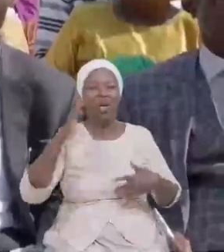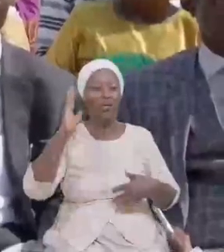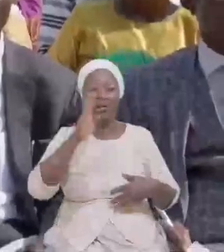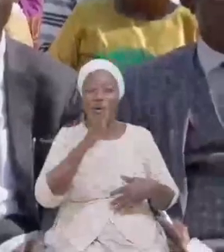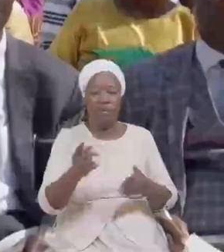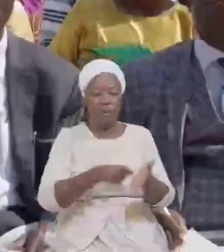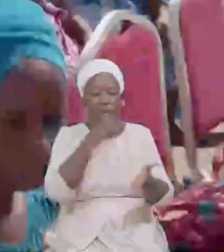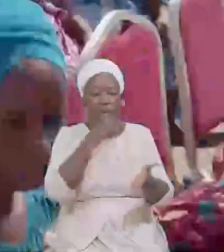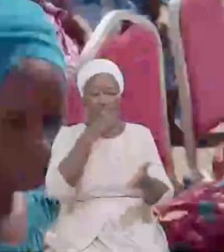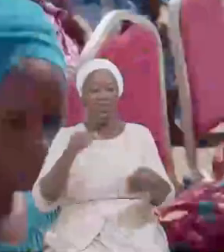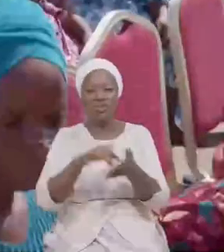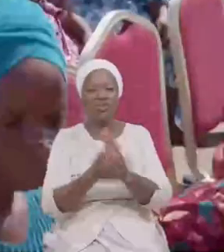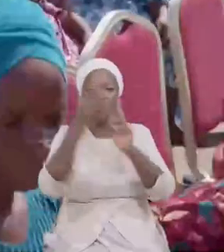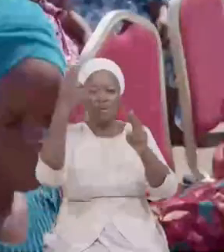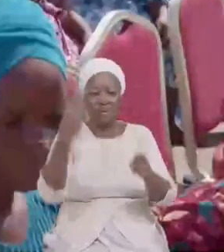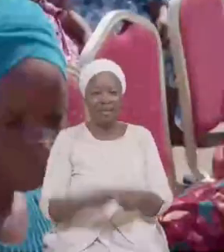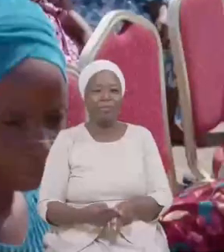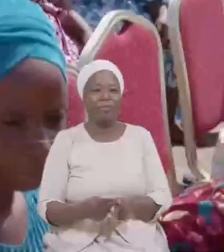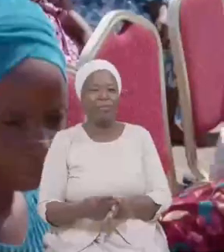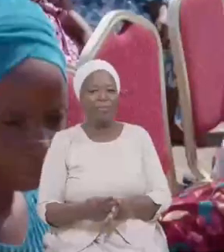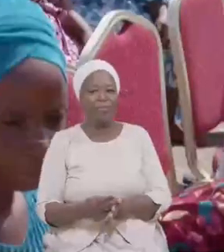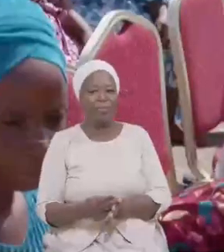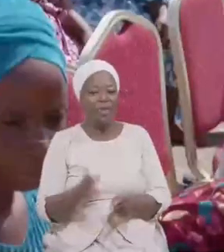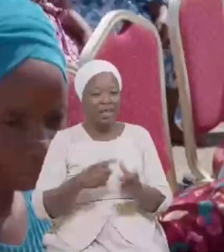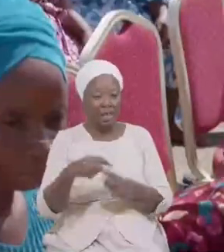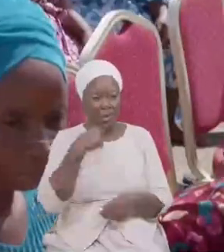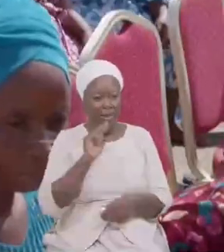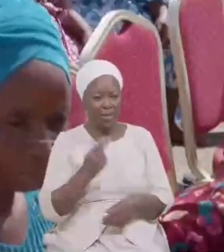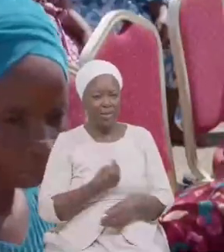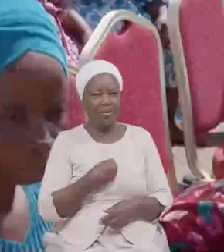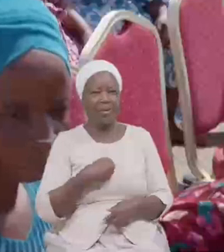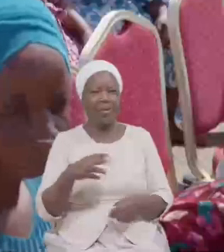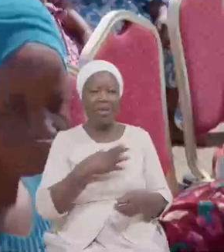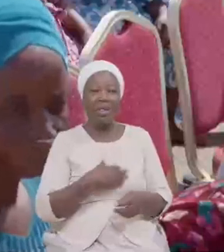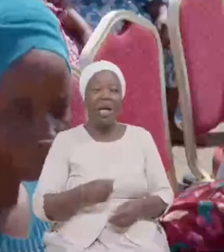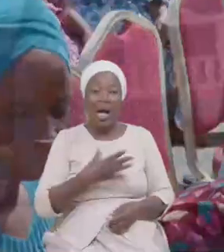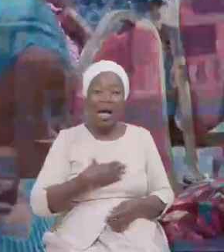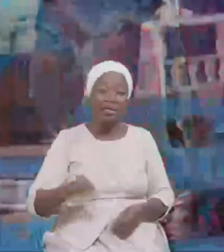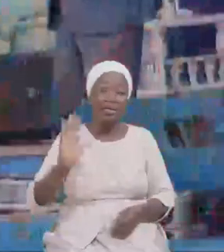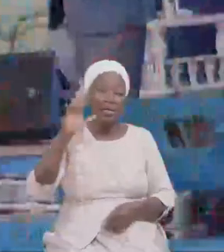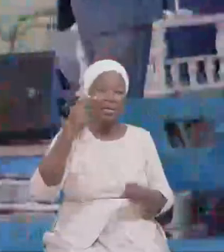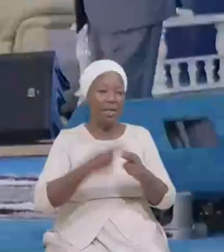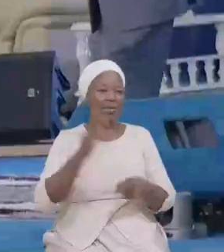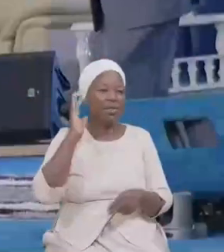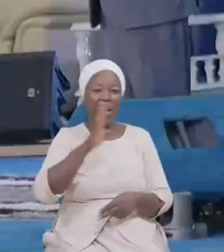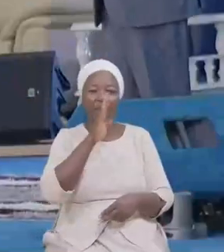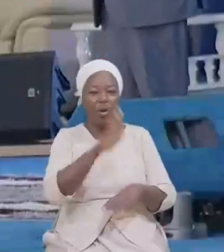redressée au nom de Jésus. Et il nous dit, et on l'appellera